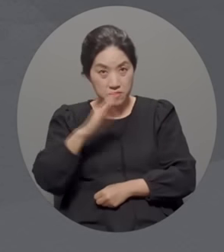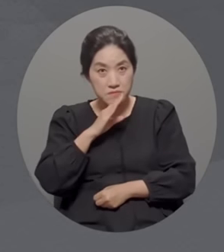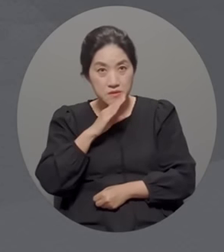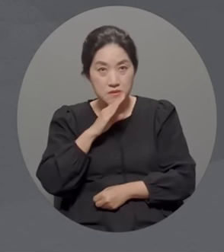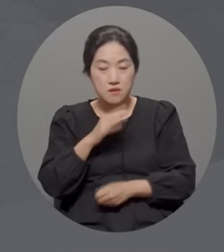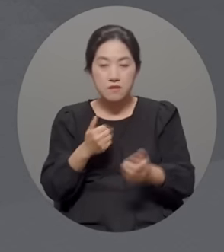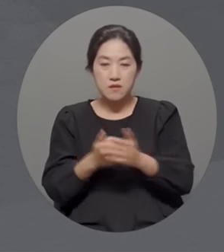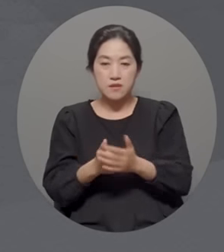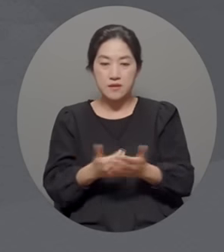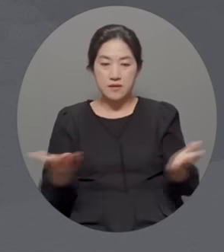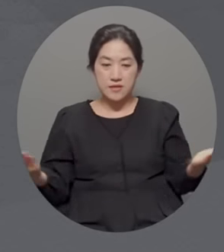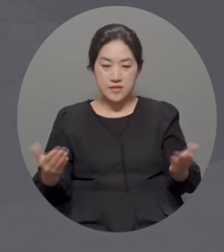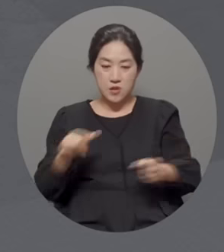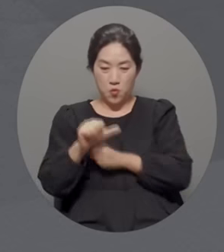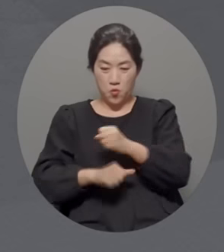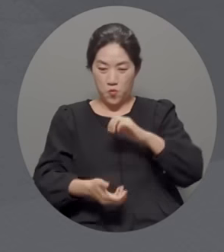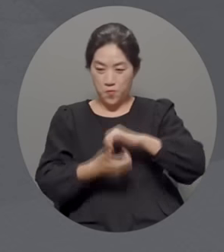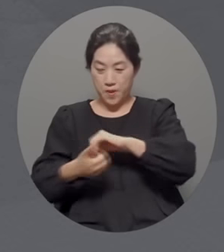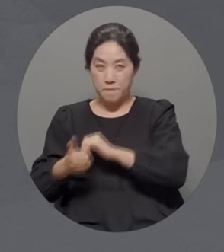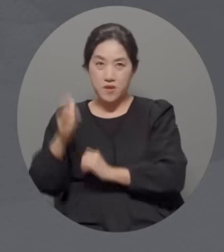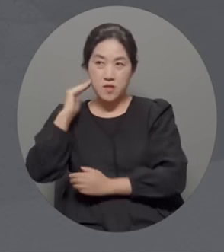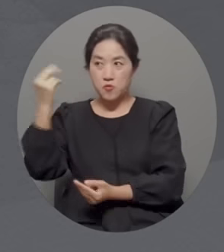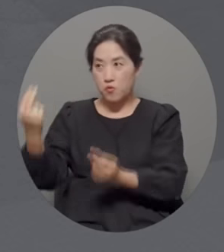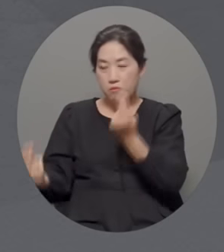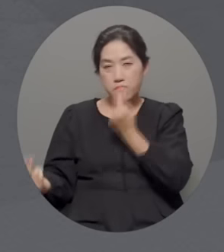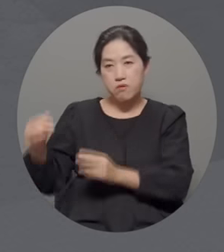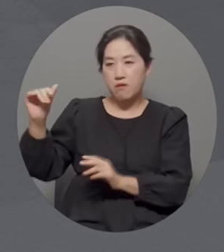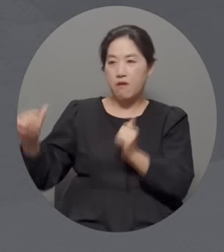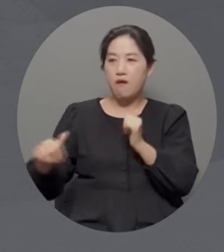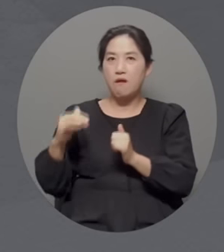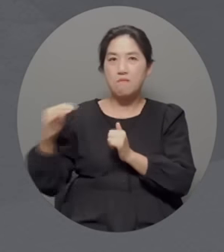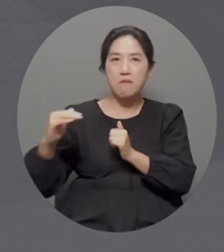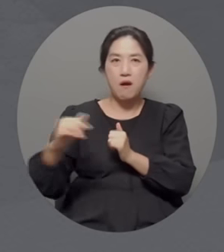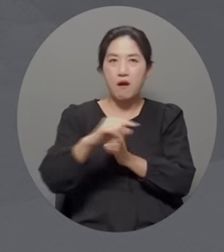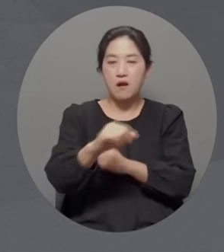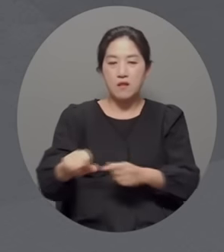다 채운 다른 대통령들을 제치고 역대 두 번째로 많습니다.